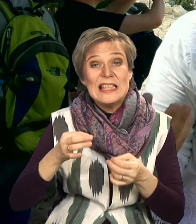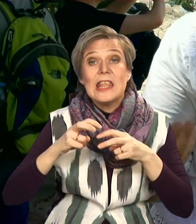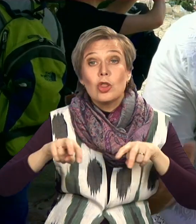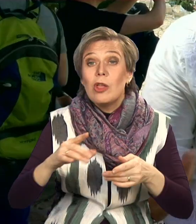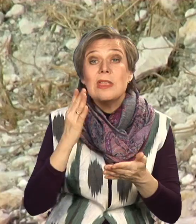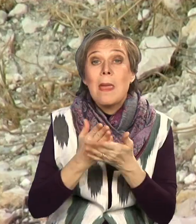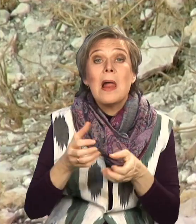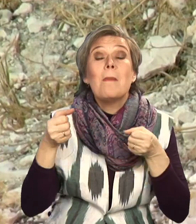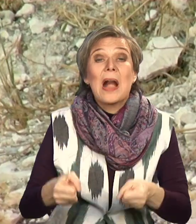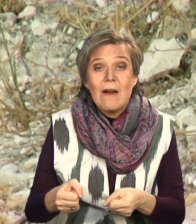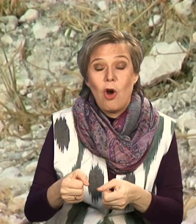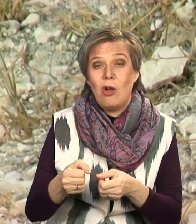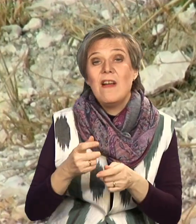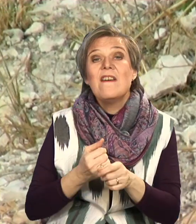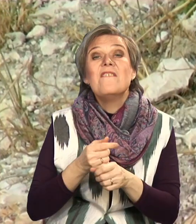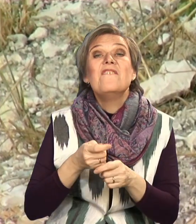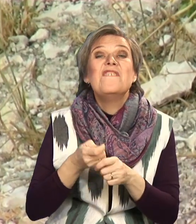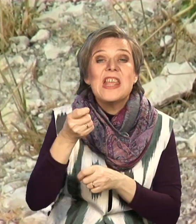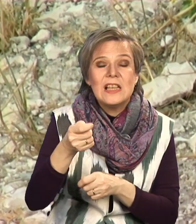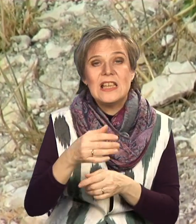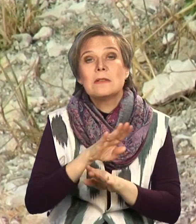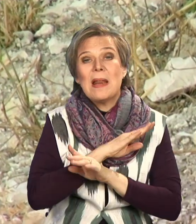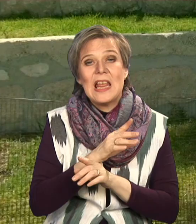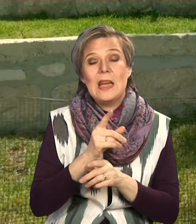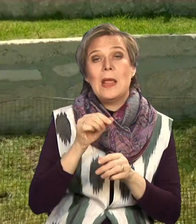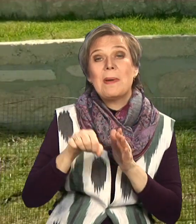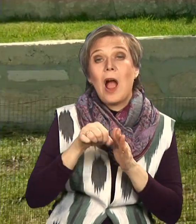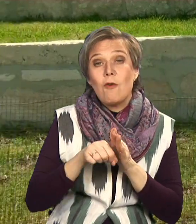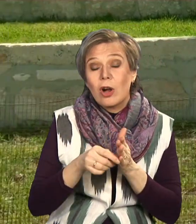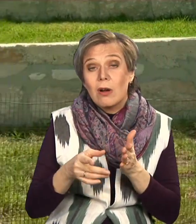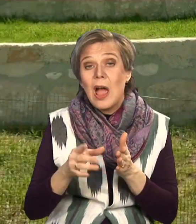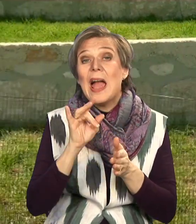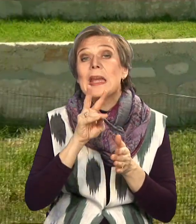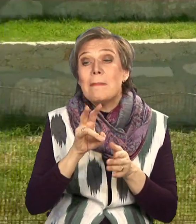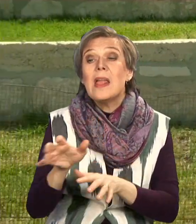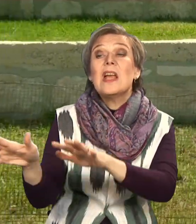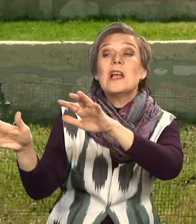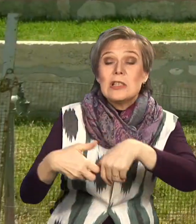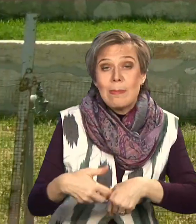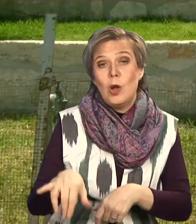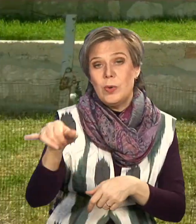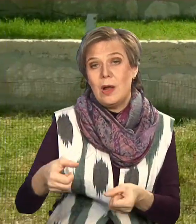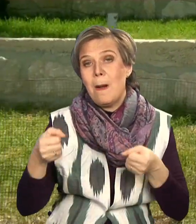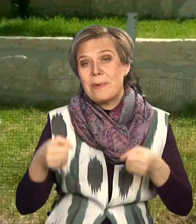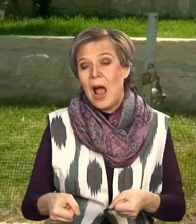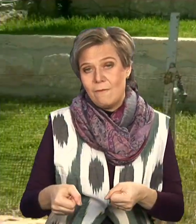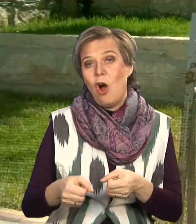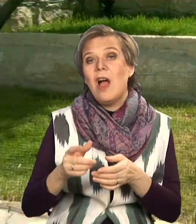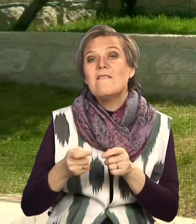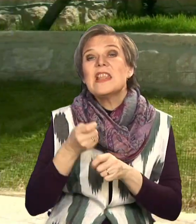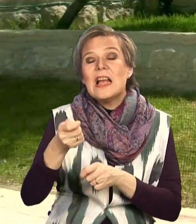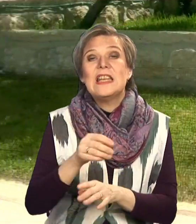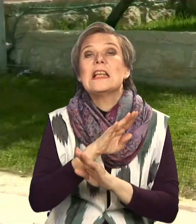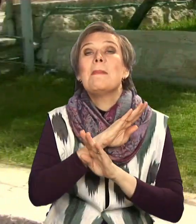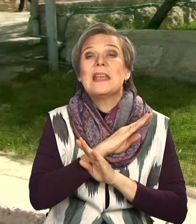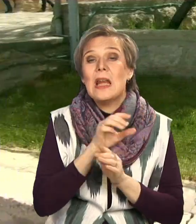права вынести приговор о смерти Христа? Они идут к Понтию Пилату, потому что римляне отняли у Синедриона право выносить смертный приговор,